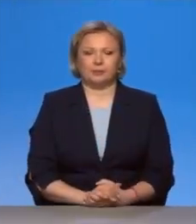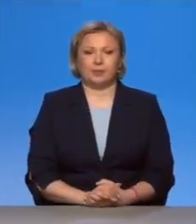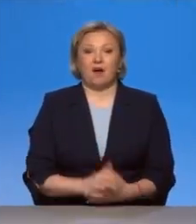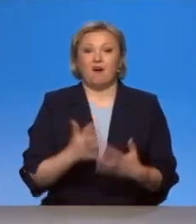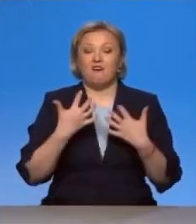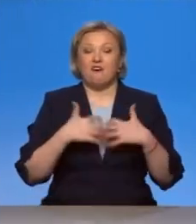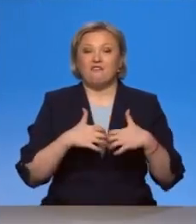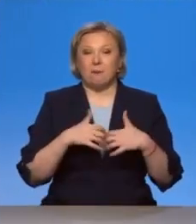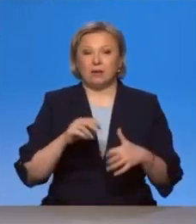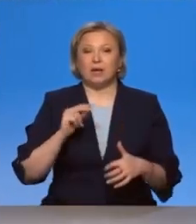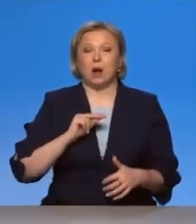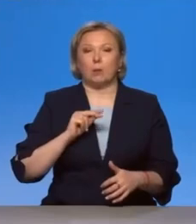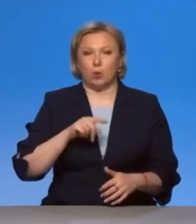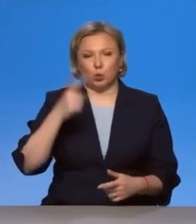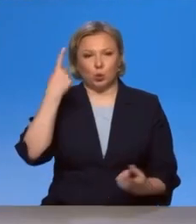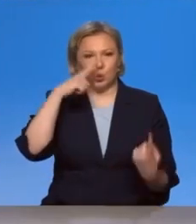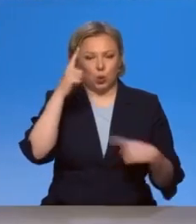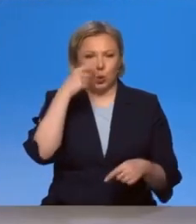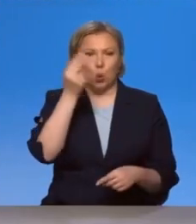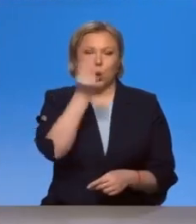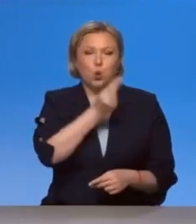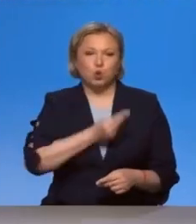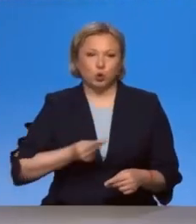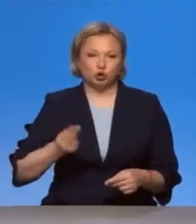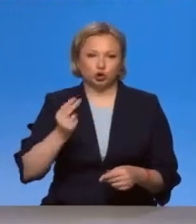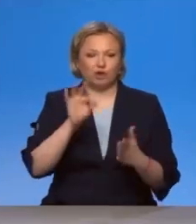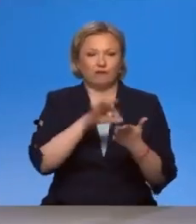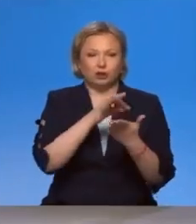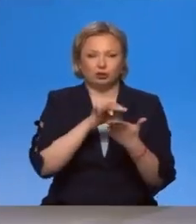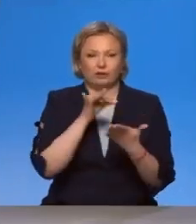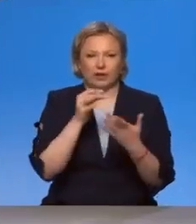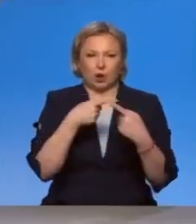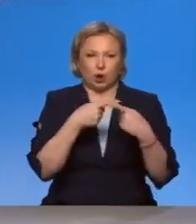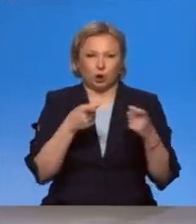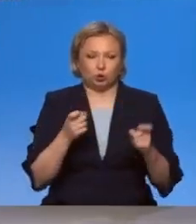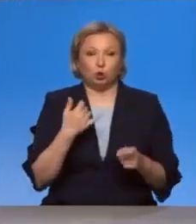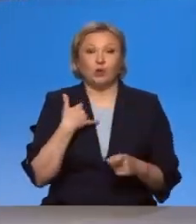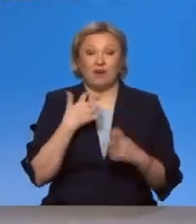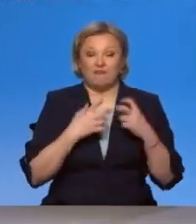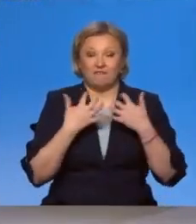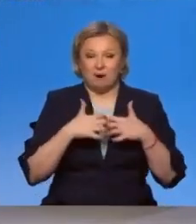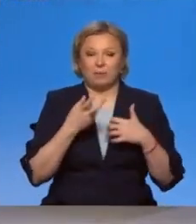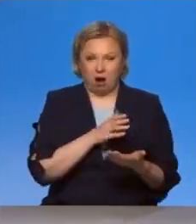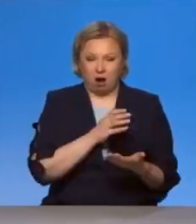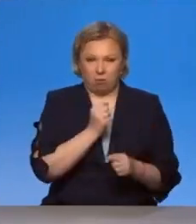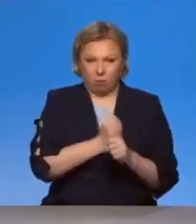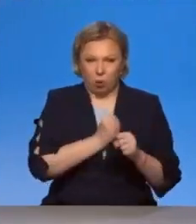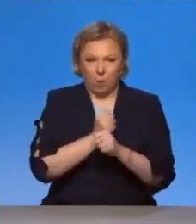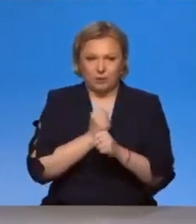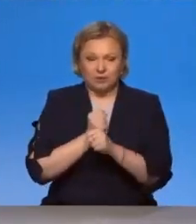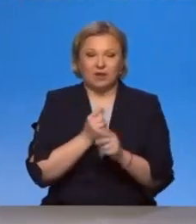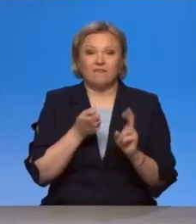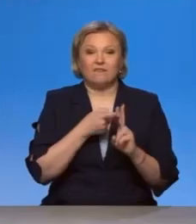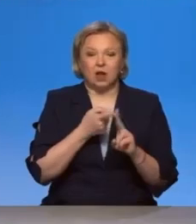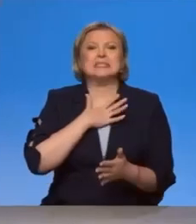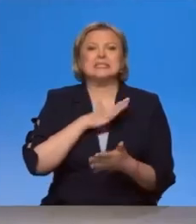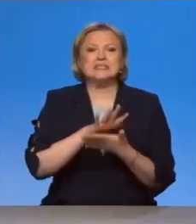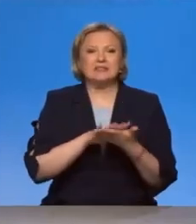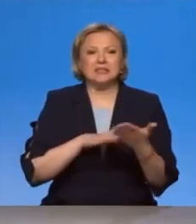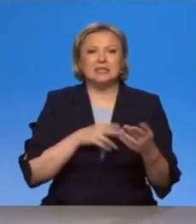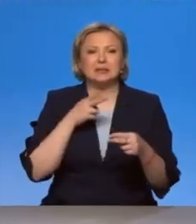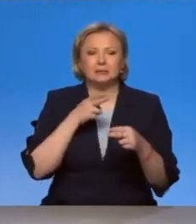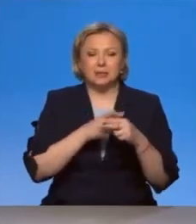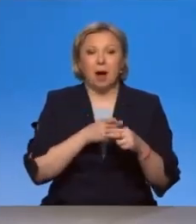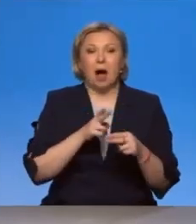работают художники по кружеву и по вышивке. На фабрике у нас два промысла. Второй – это вышивальный. Правильно мы понимаем, все